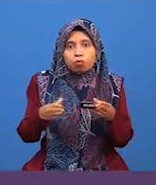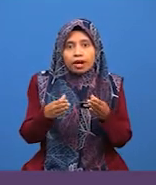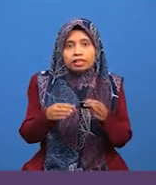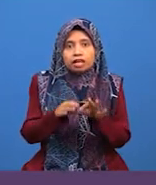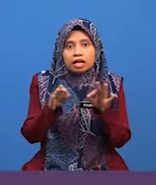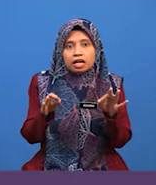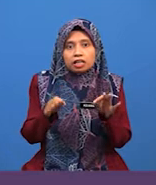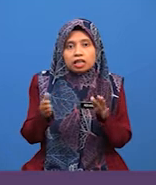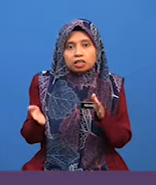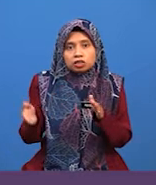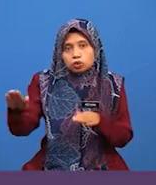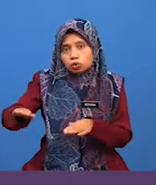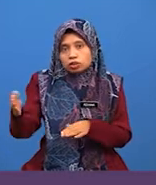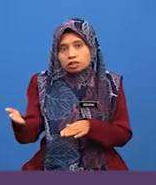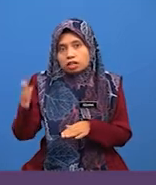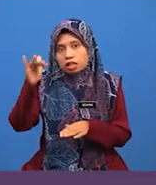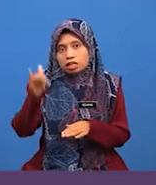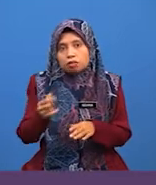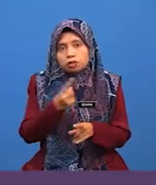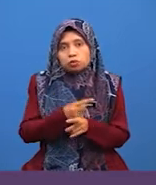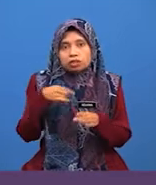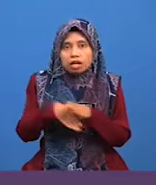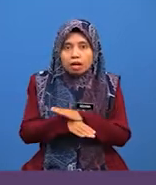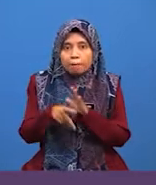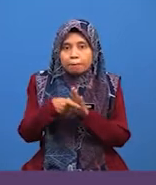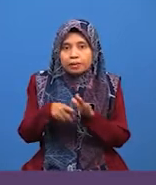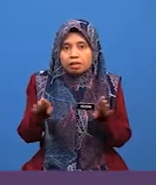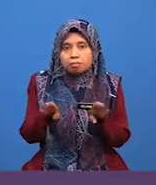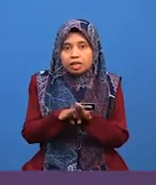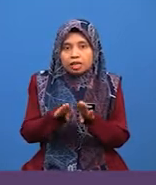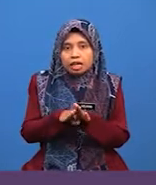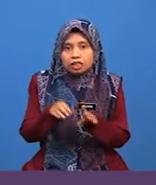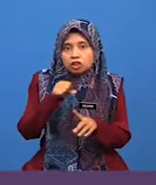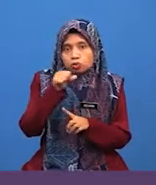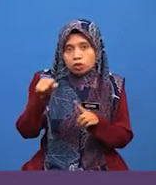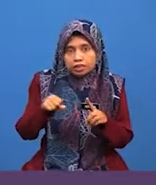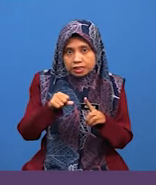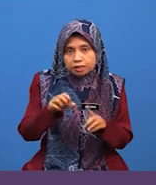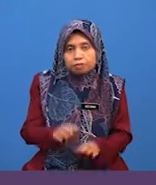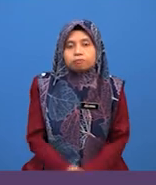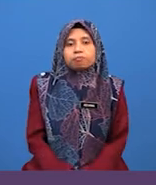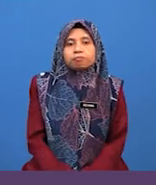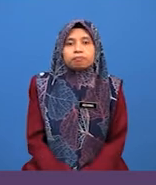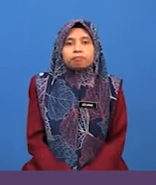membina ayat songsang yang betul dalam pelbagai situasi.